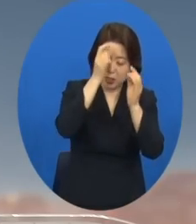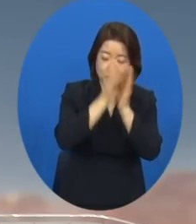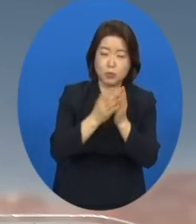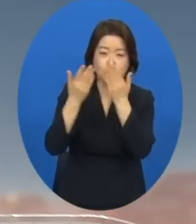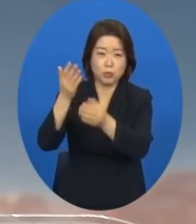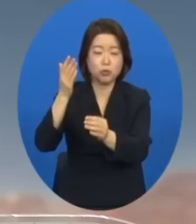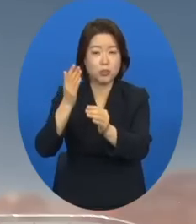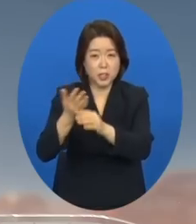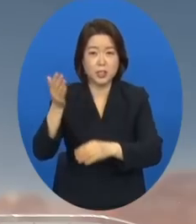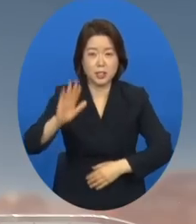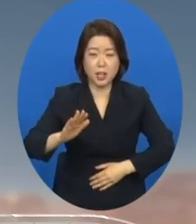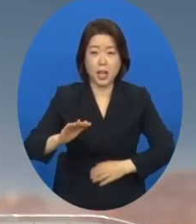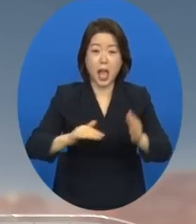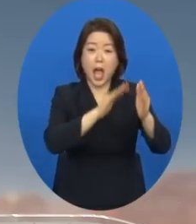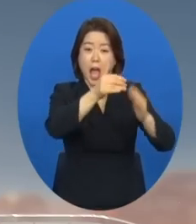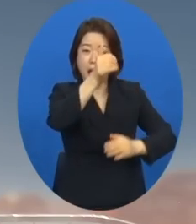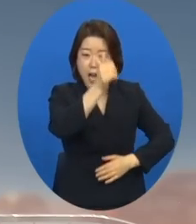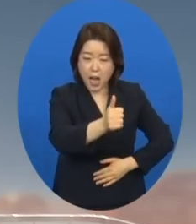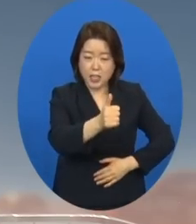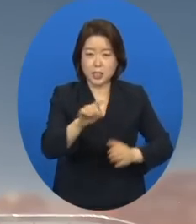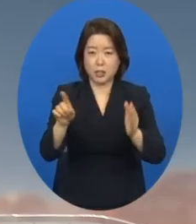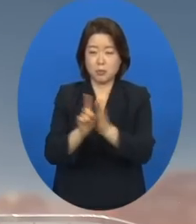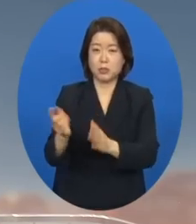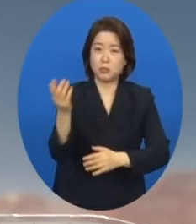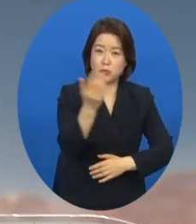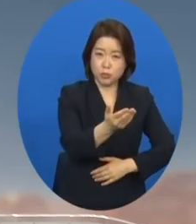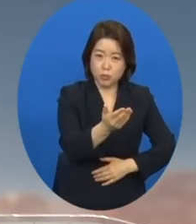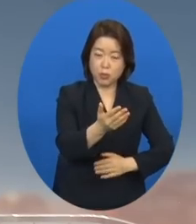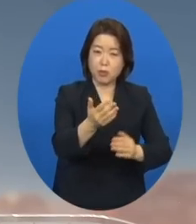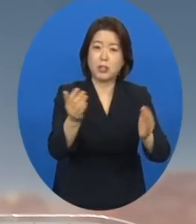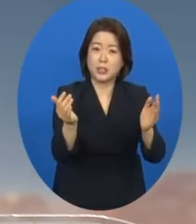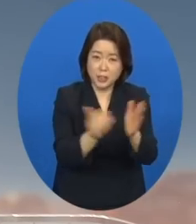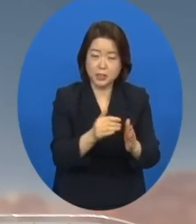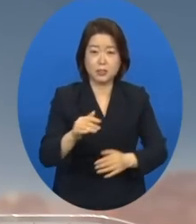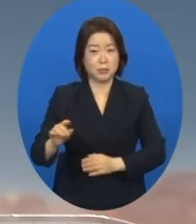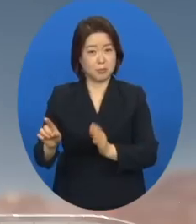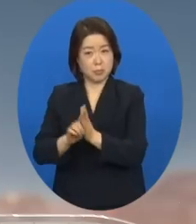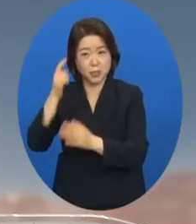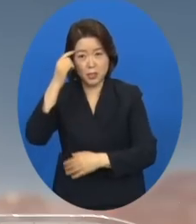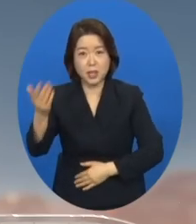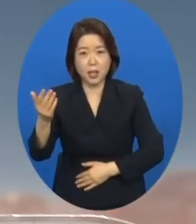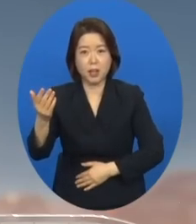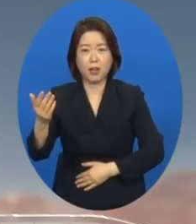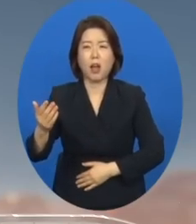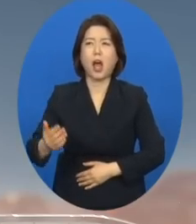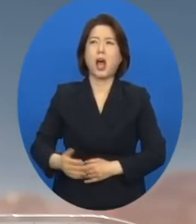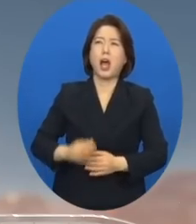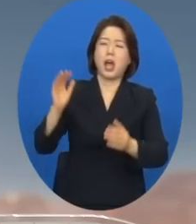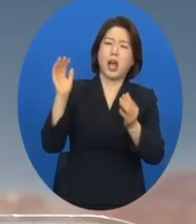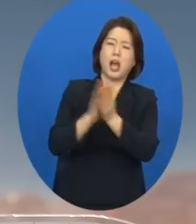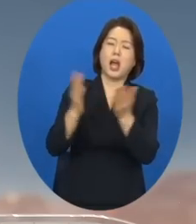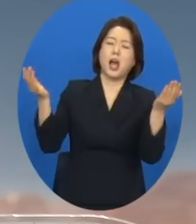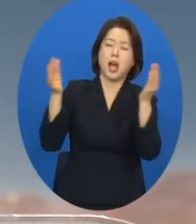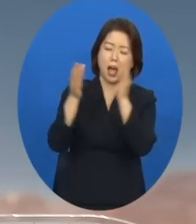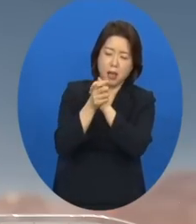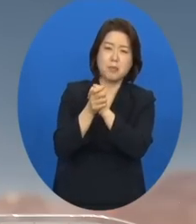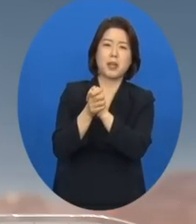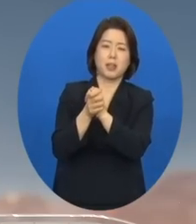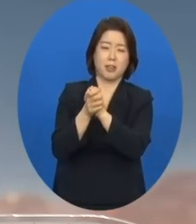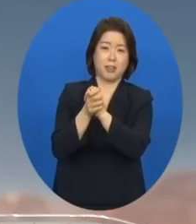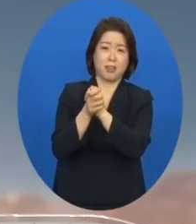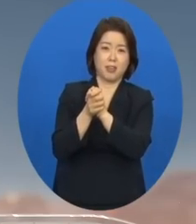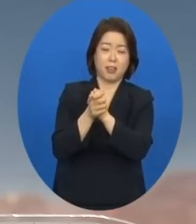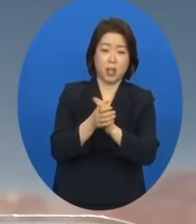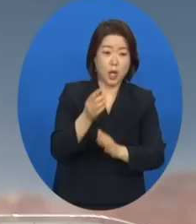가장들의 믿음을 내가 주었다는 거 너 믿느냐 아멘 주님 믿습니다 이거군요 분명히 눈에 보이는